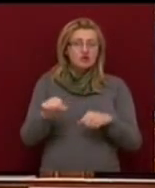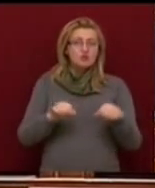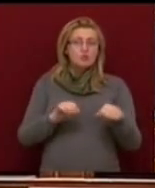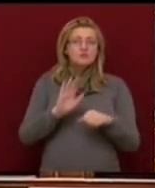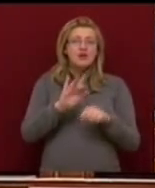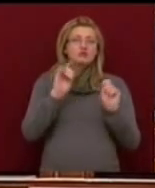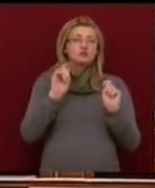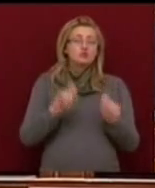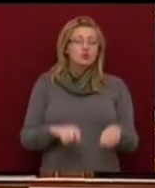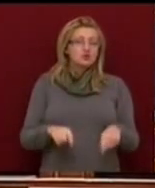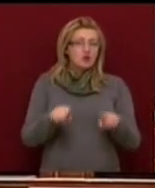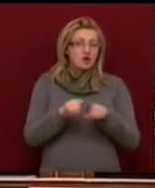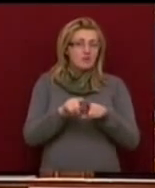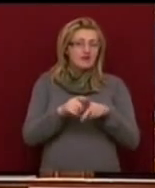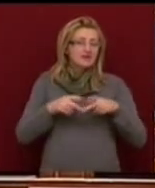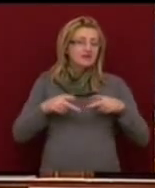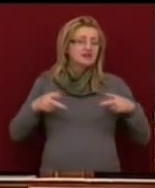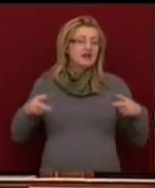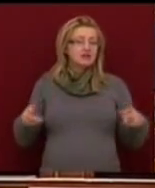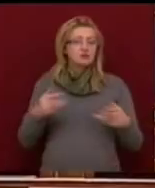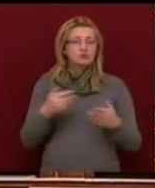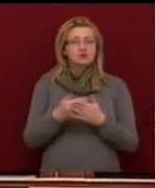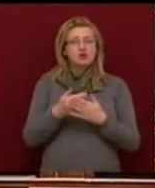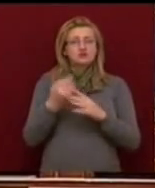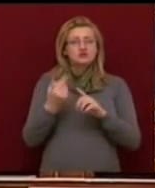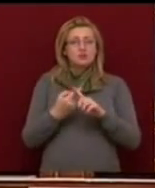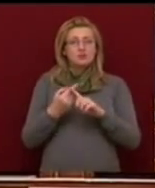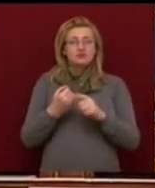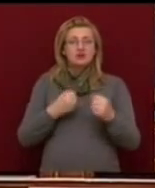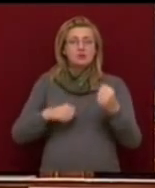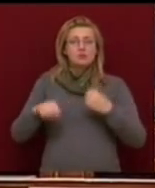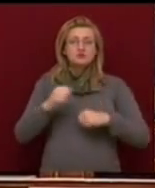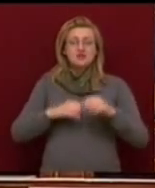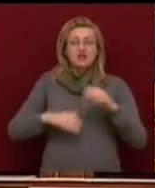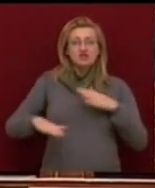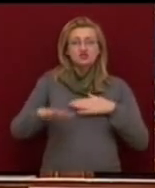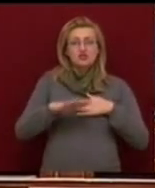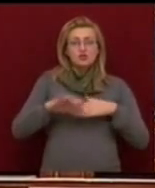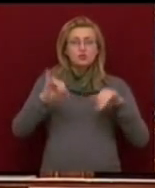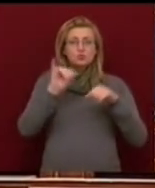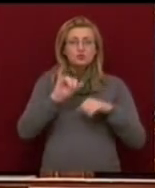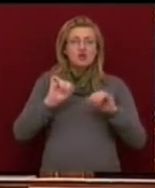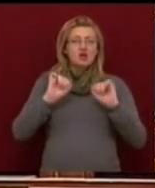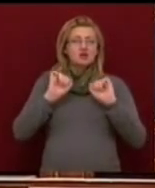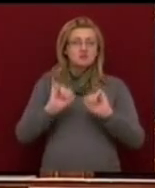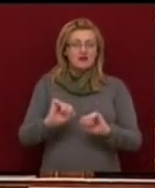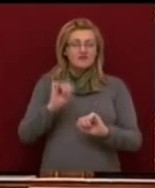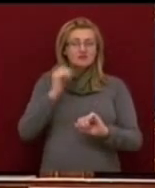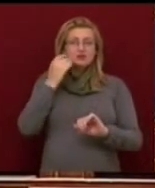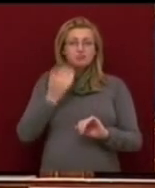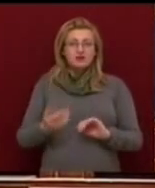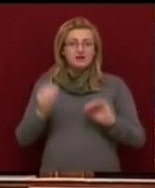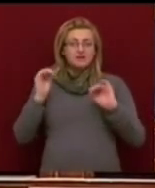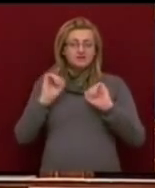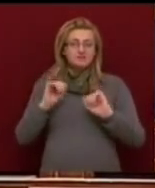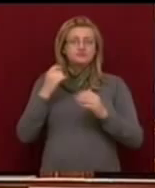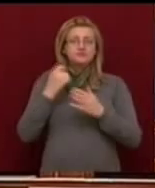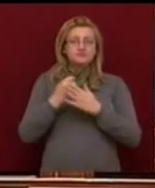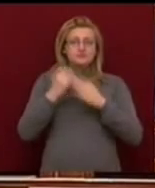döntését, amelyel kitágította a gazdaságpolitikai mozgásteret, megvédte a nyugdíjakat és a béreket,